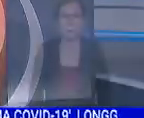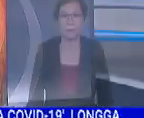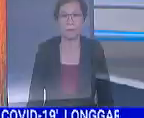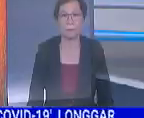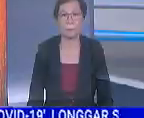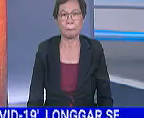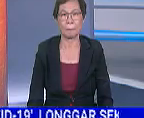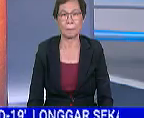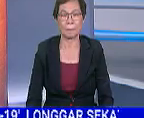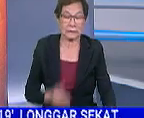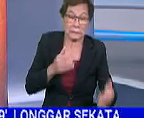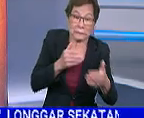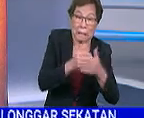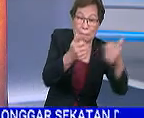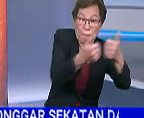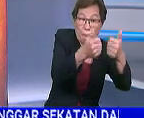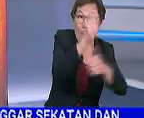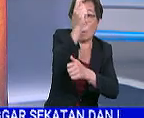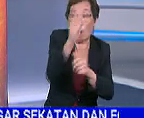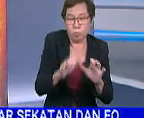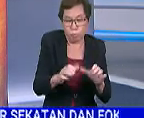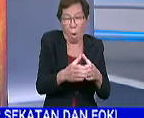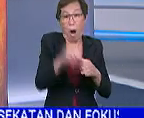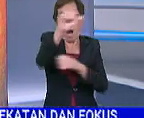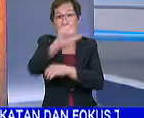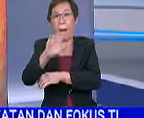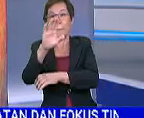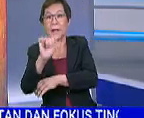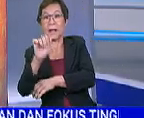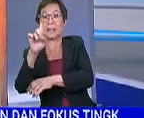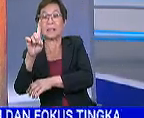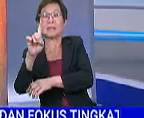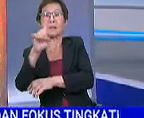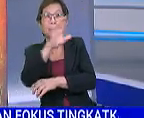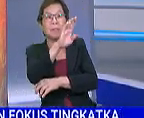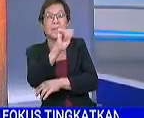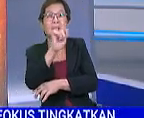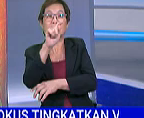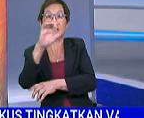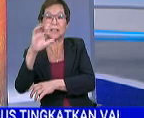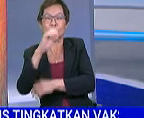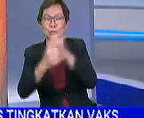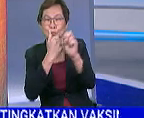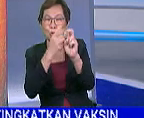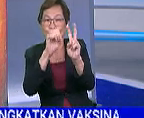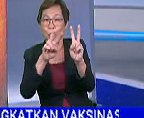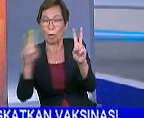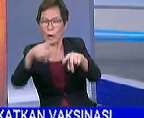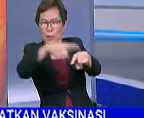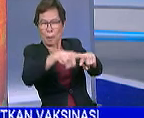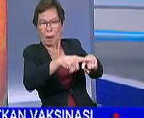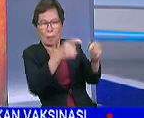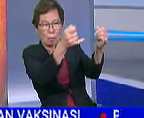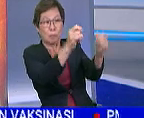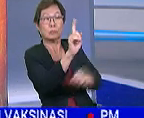berwibawa menjelang kejohanan badminton berpasukan Asia batc 2022 sandaran utama bagi acara perseorangan